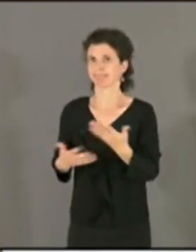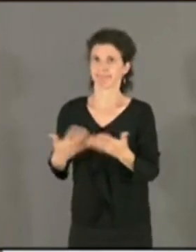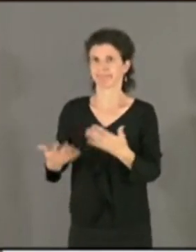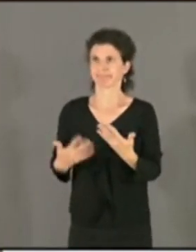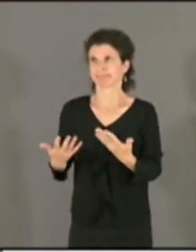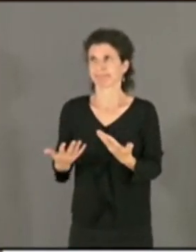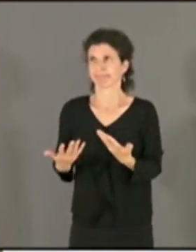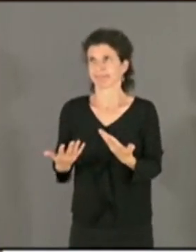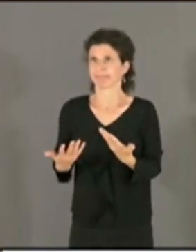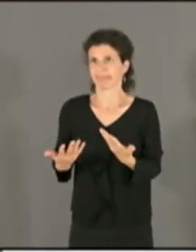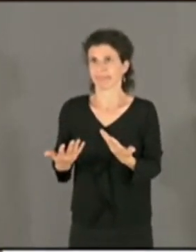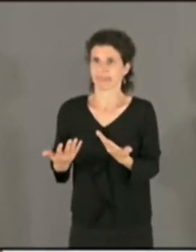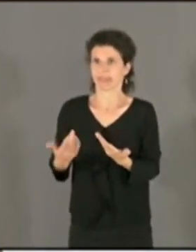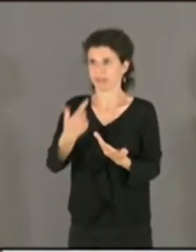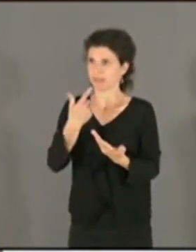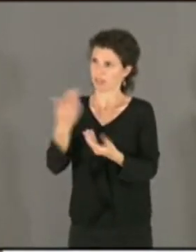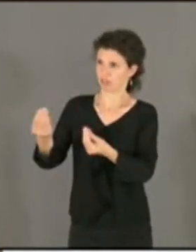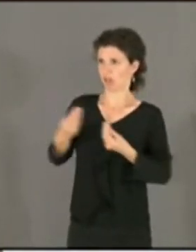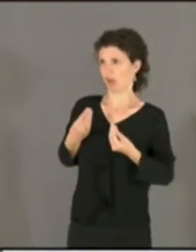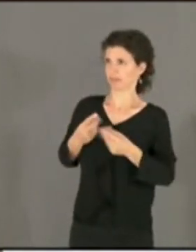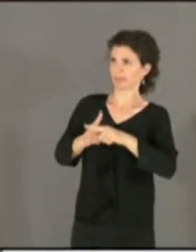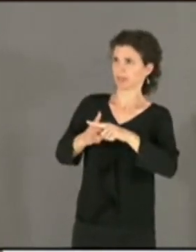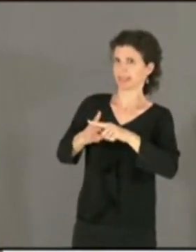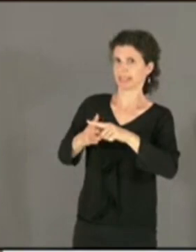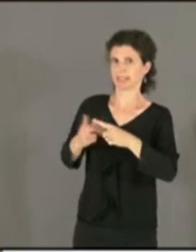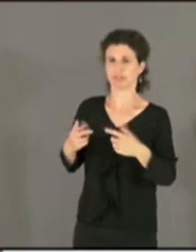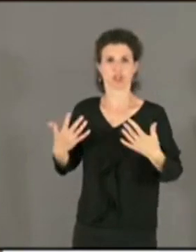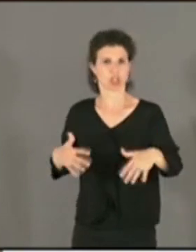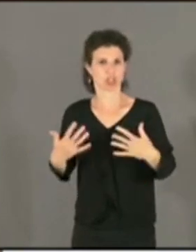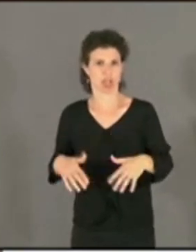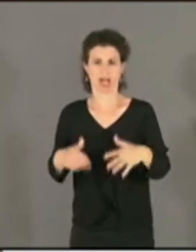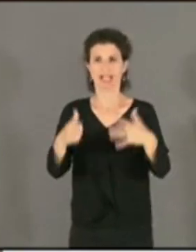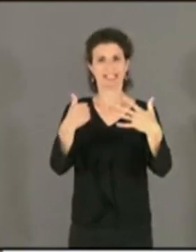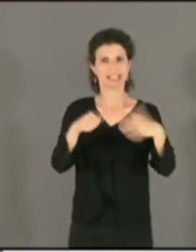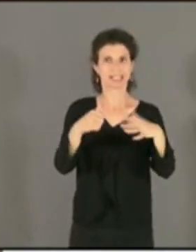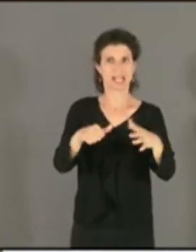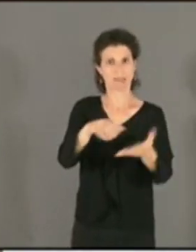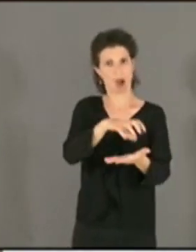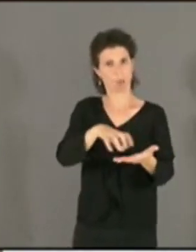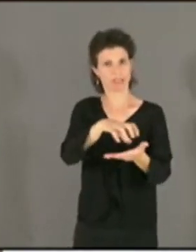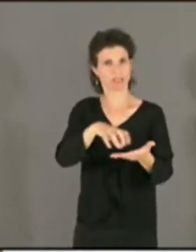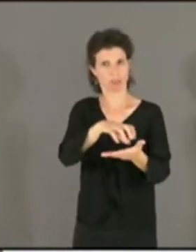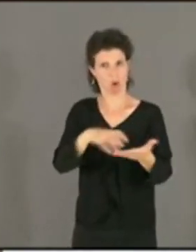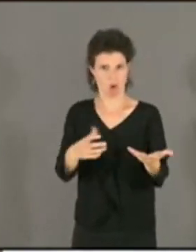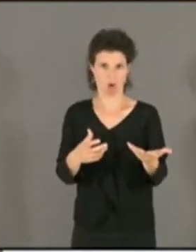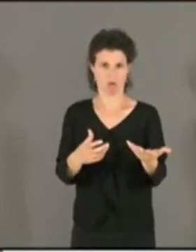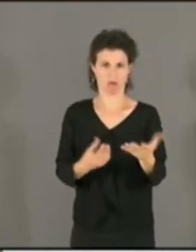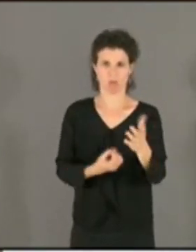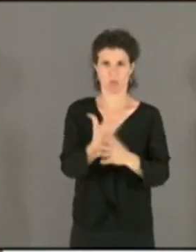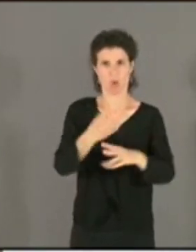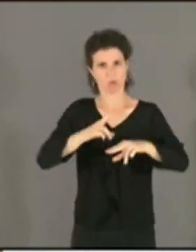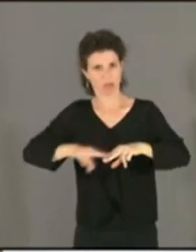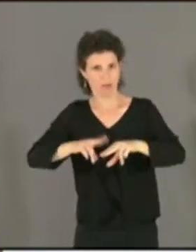envoie plusieurs rayons de soleil. Il y a eu un rayon de soleil dans le 16e arrondissement avec ce commissariat, dont les travaux ont